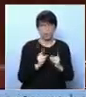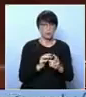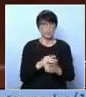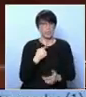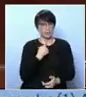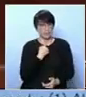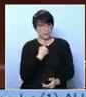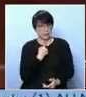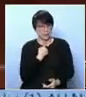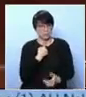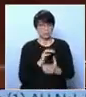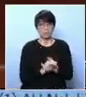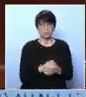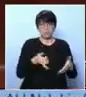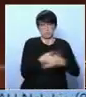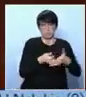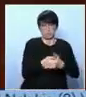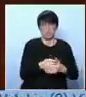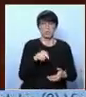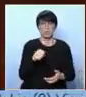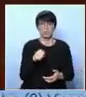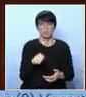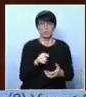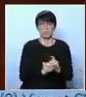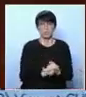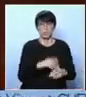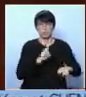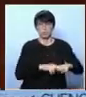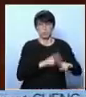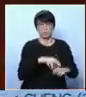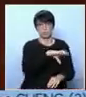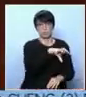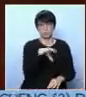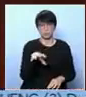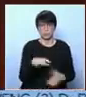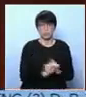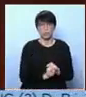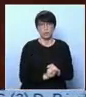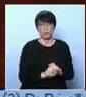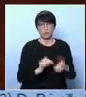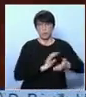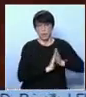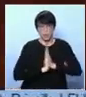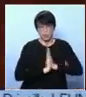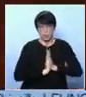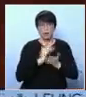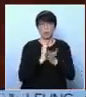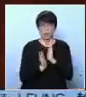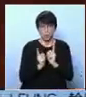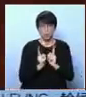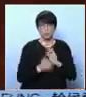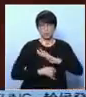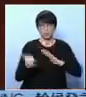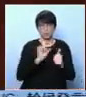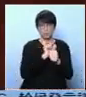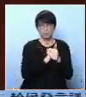要阻礙有和中國其他部分的刑事互助或者是逃犯的移